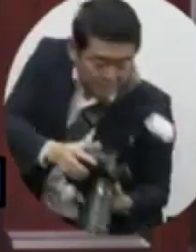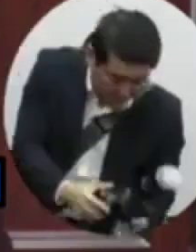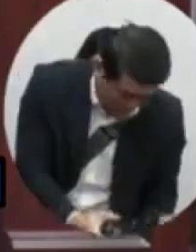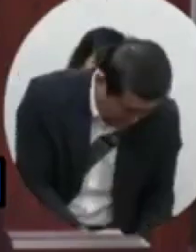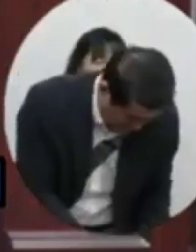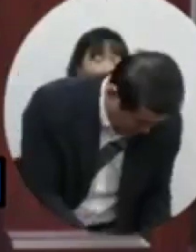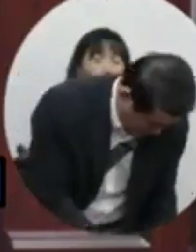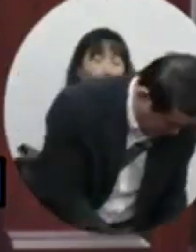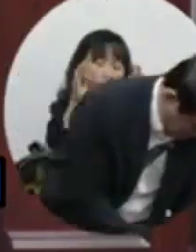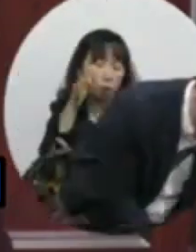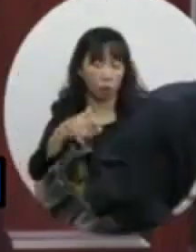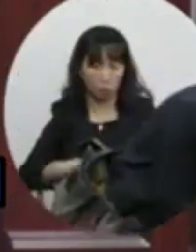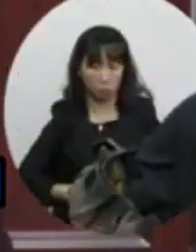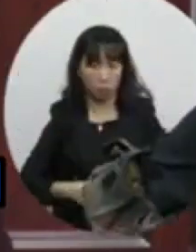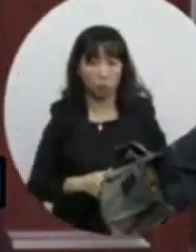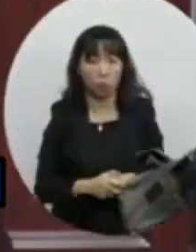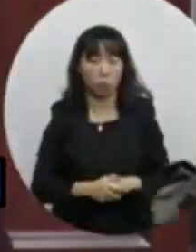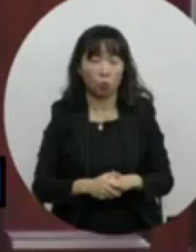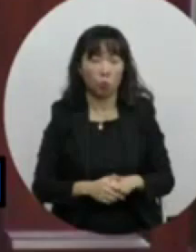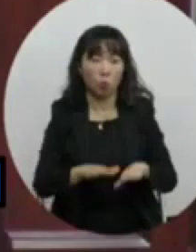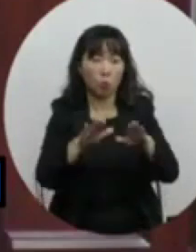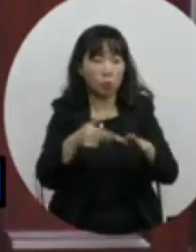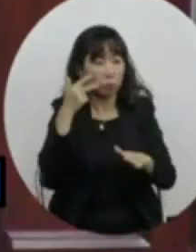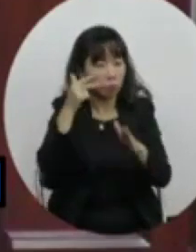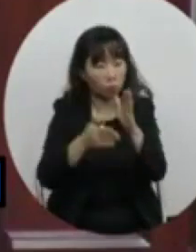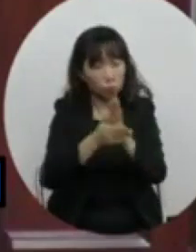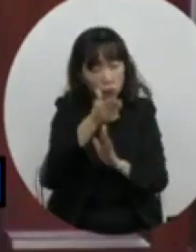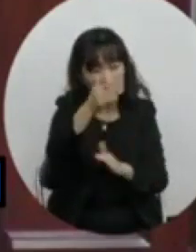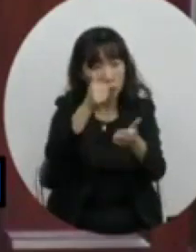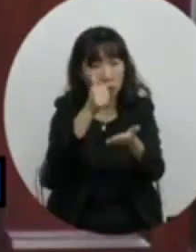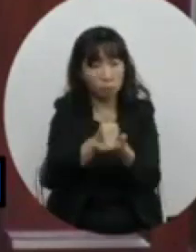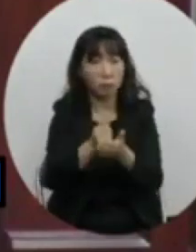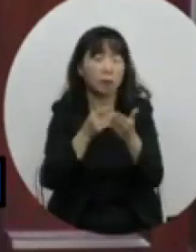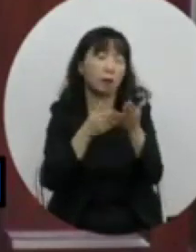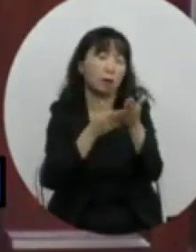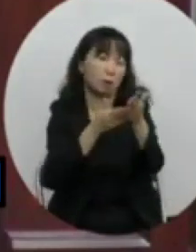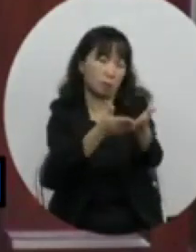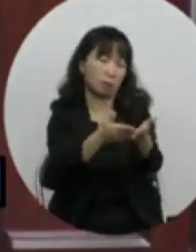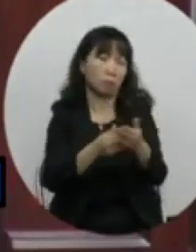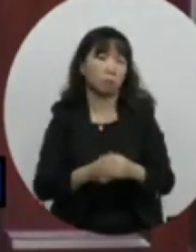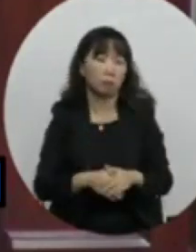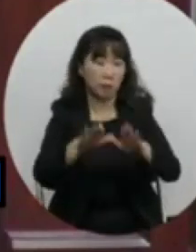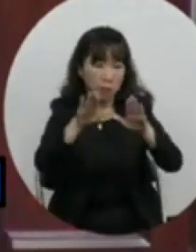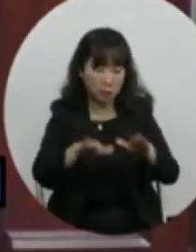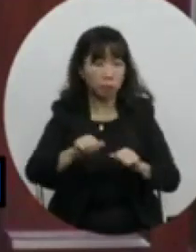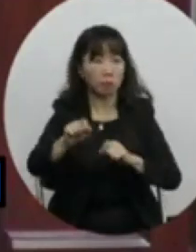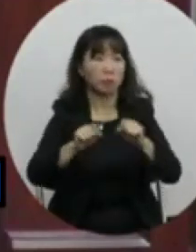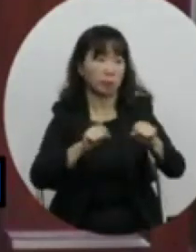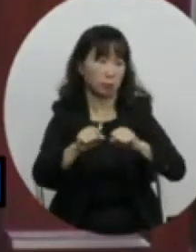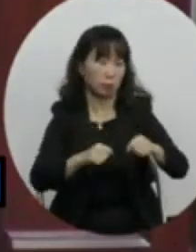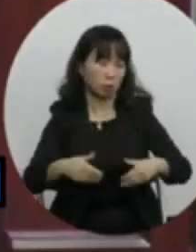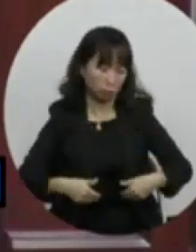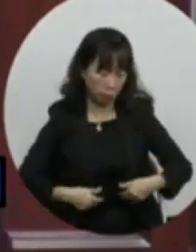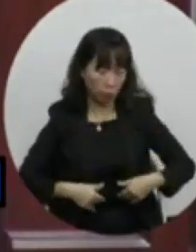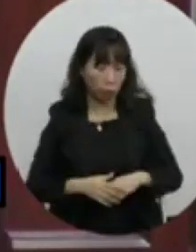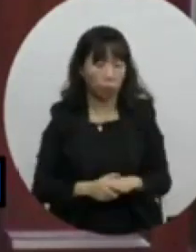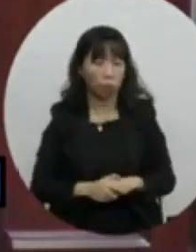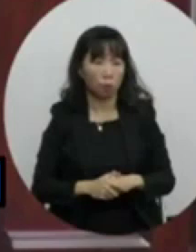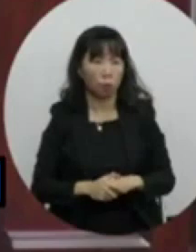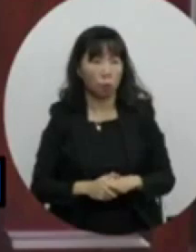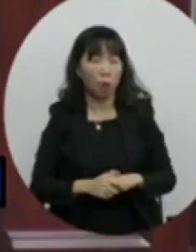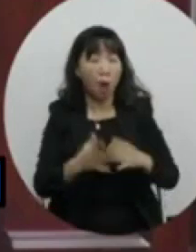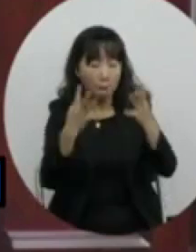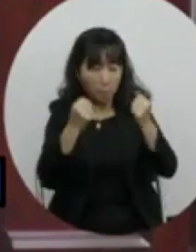것입니다. 민선 8기 이충우 시장님께 당부드립니다. 이제는 실천할 때입니다. 많은 일을